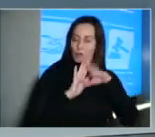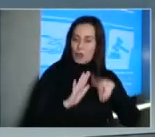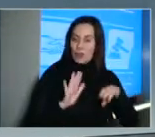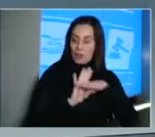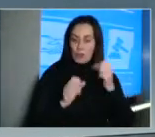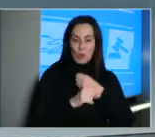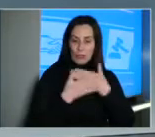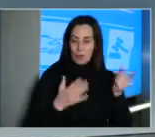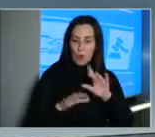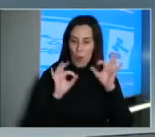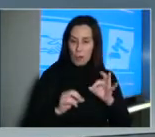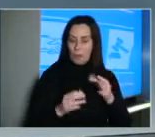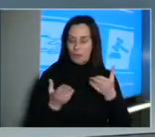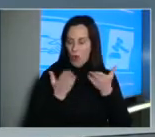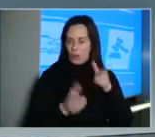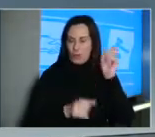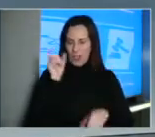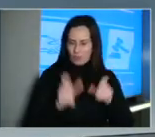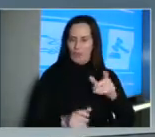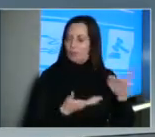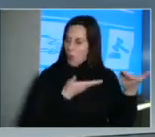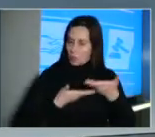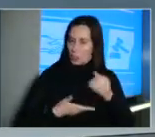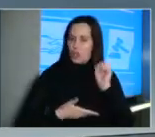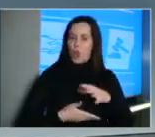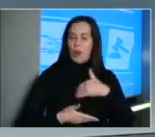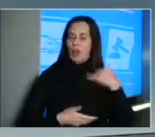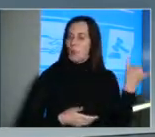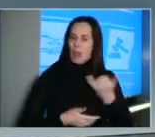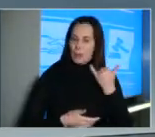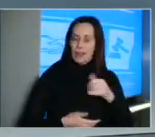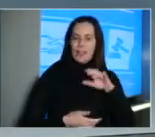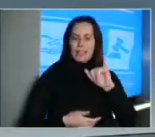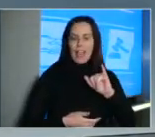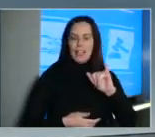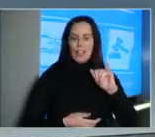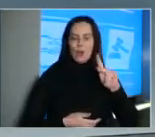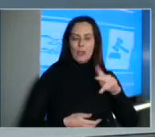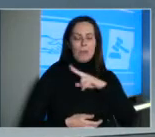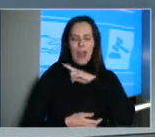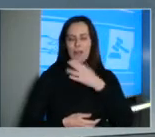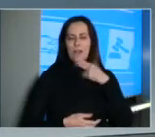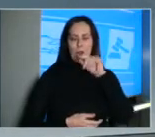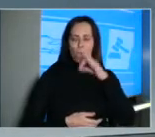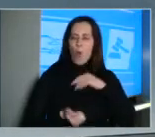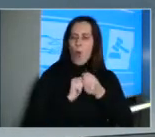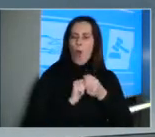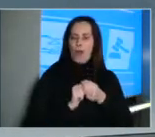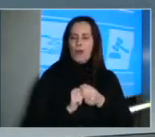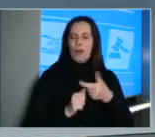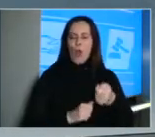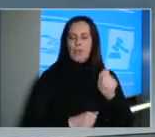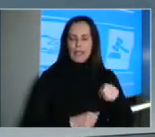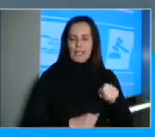שנחקקו לשווא ולא באמת משרתים את הציבור, אתם מוזמנים לשלוח אלינו תמיד ליניר קוזין בעברית או באנגלית בדף הטוויטר שלי או לדף